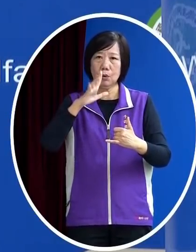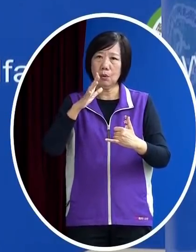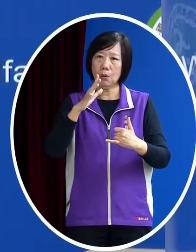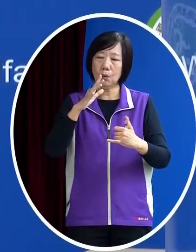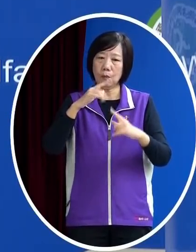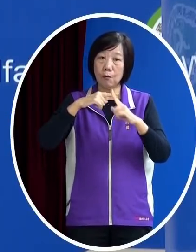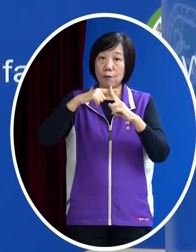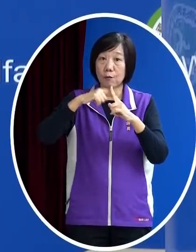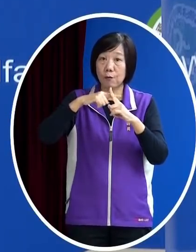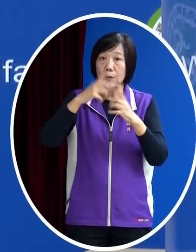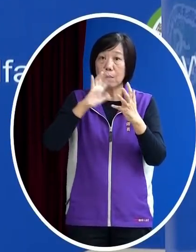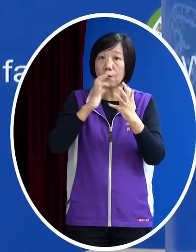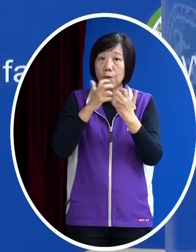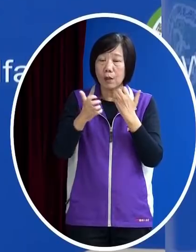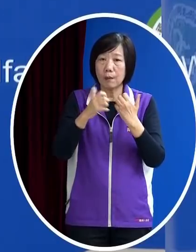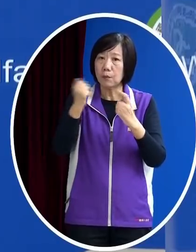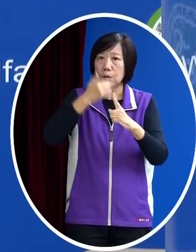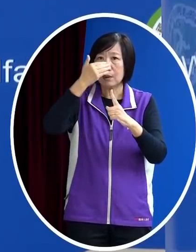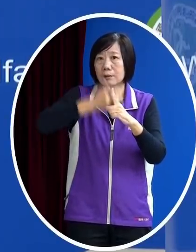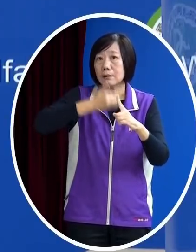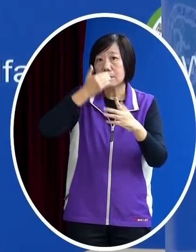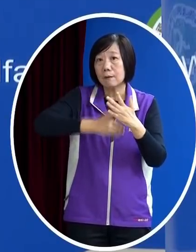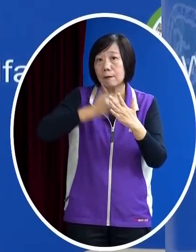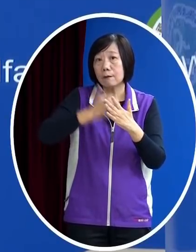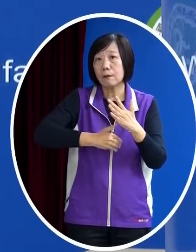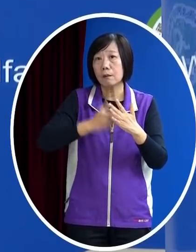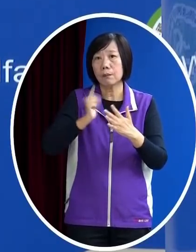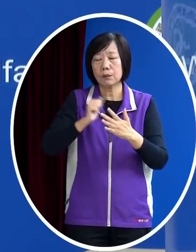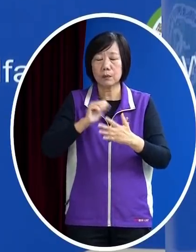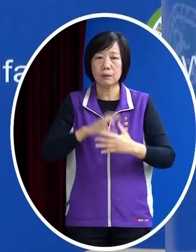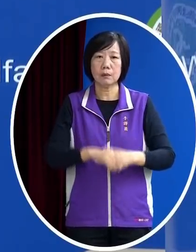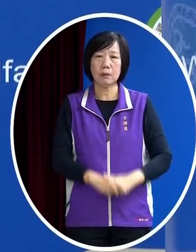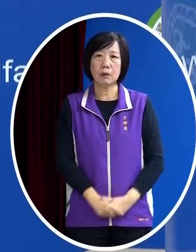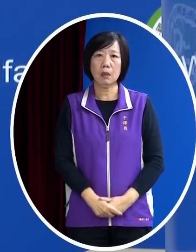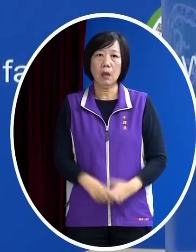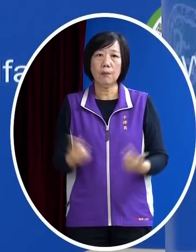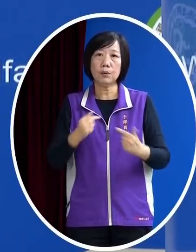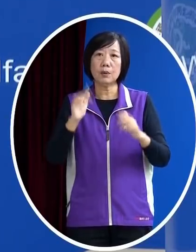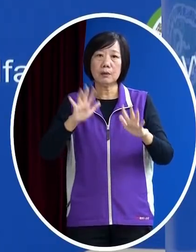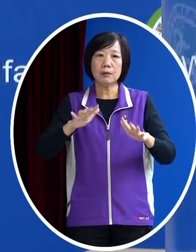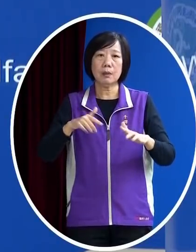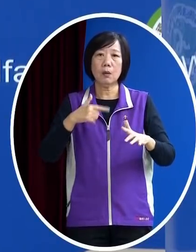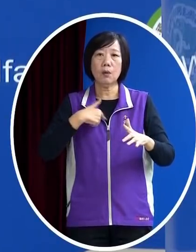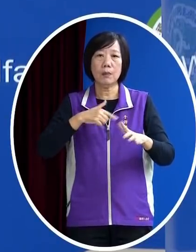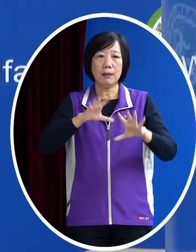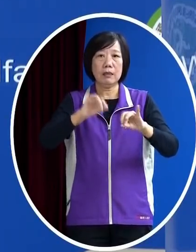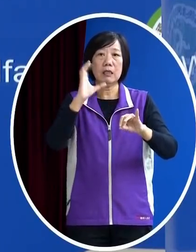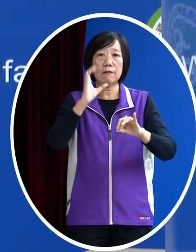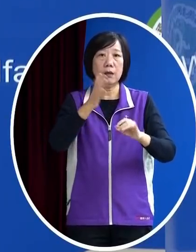度都能够减少来，那今天我们就下午要跟地方政府就是